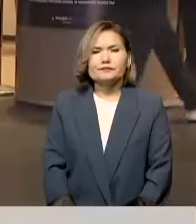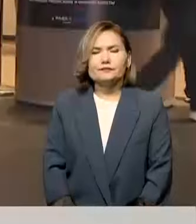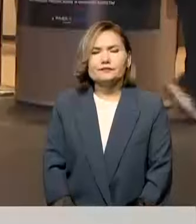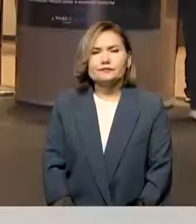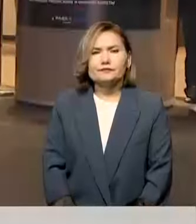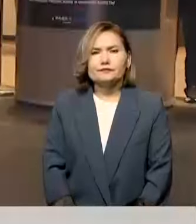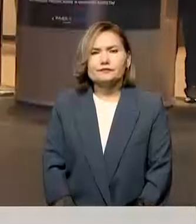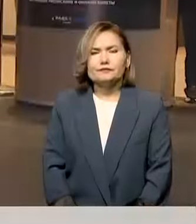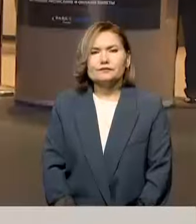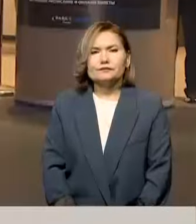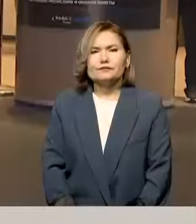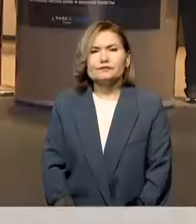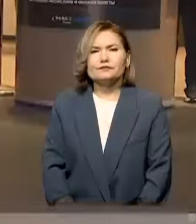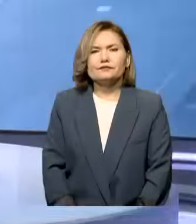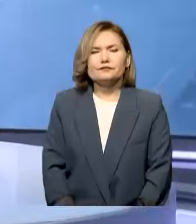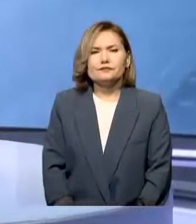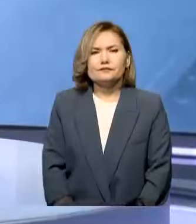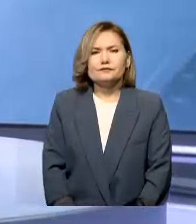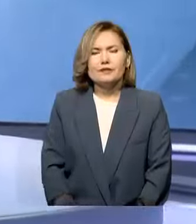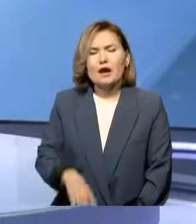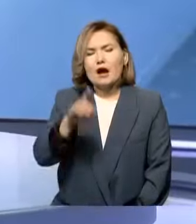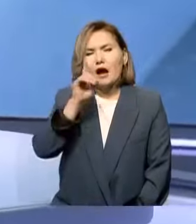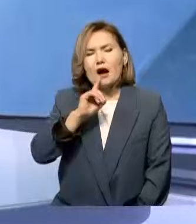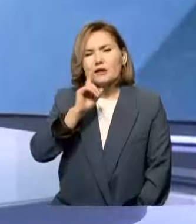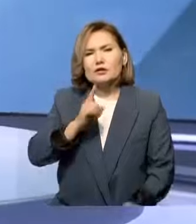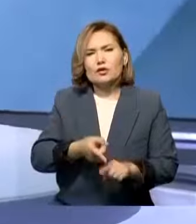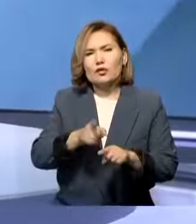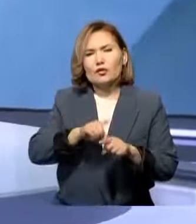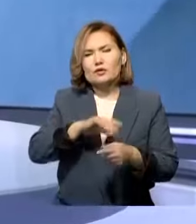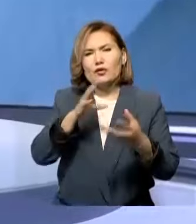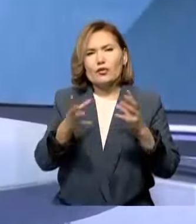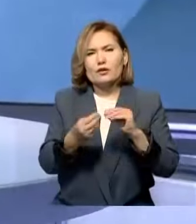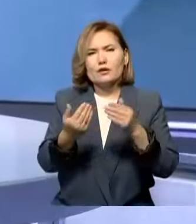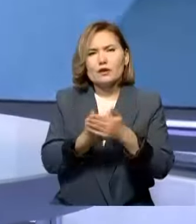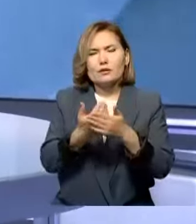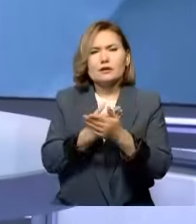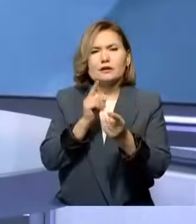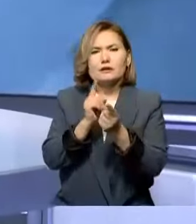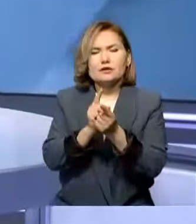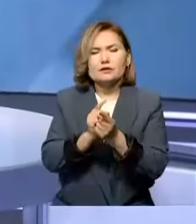24 кезет, Алматы. Әзірге осы жаңалық күтіңіз.